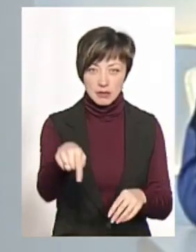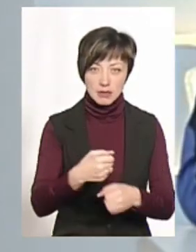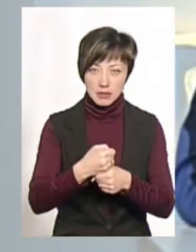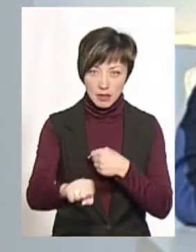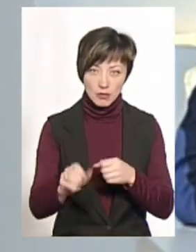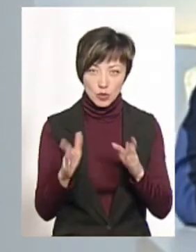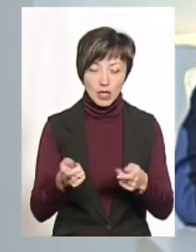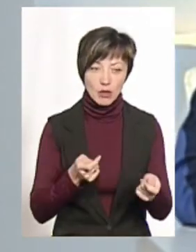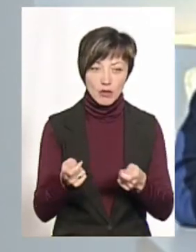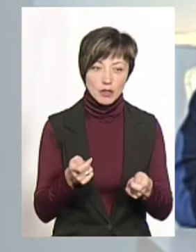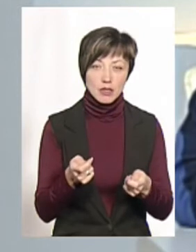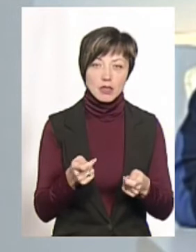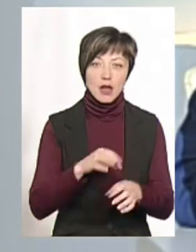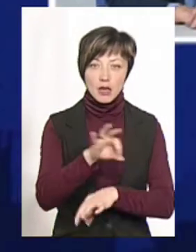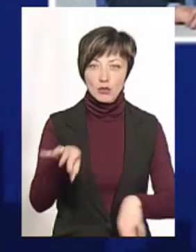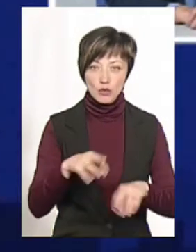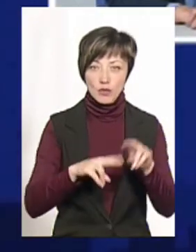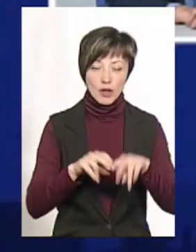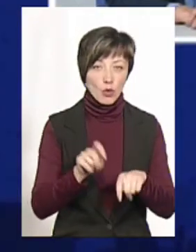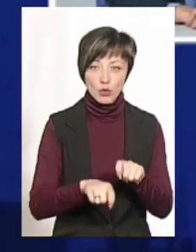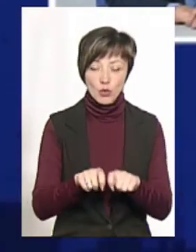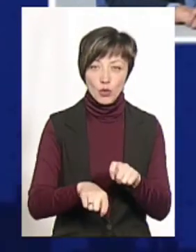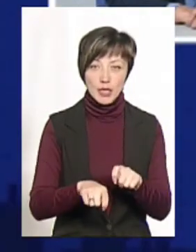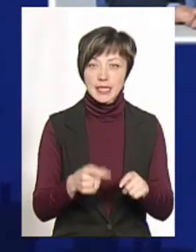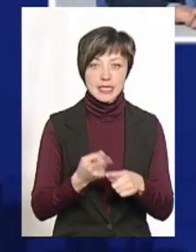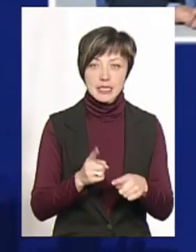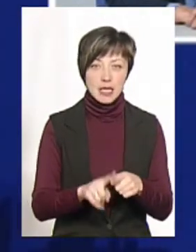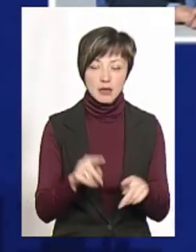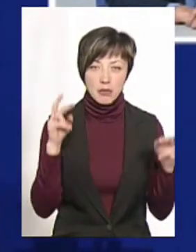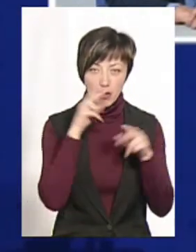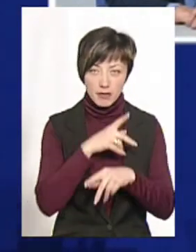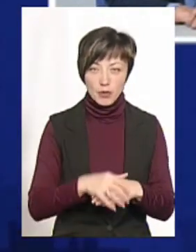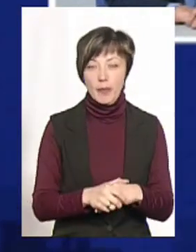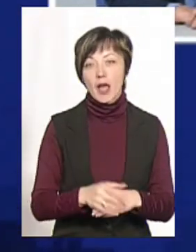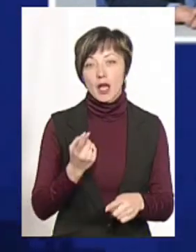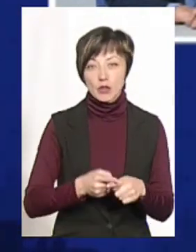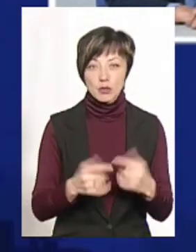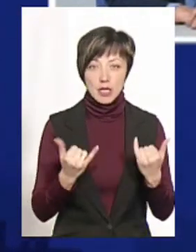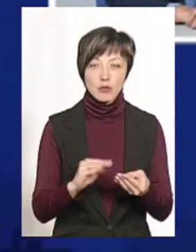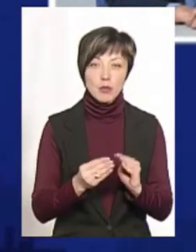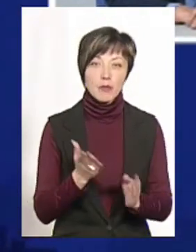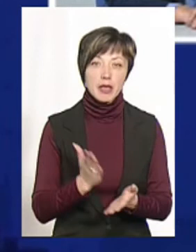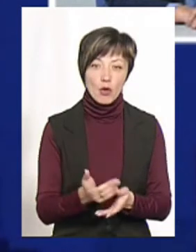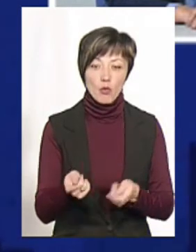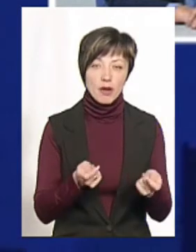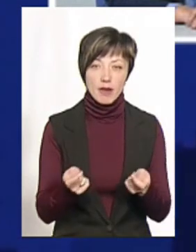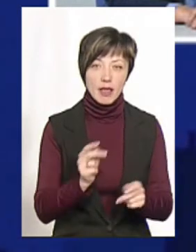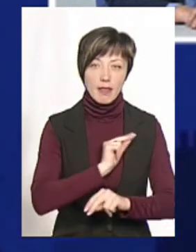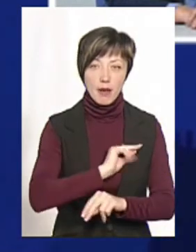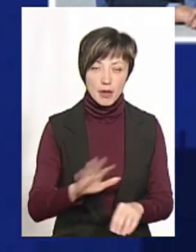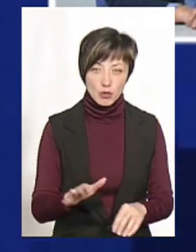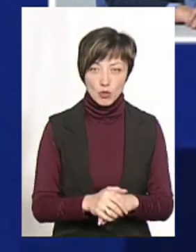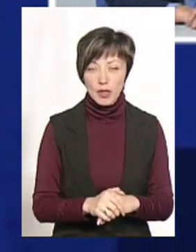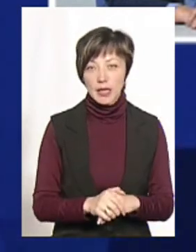туди, будеш керувати управлінням архітектурно-будівельного контролю, ну це не зовсім правильно. Тому наразі проблема є, і управління не